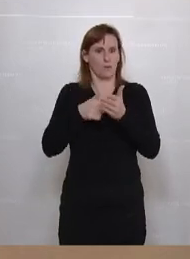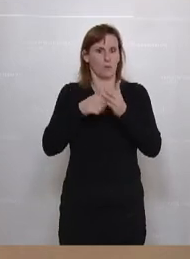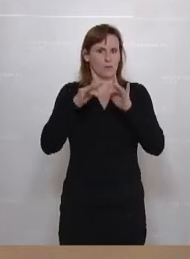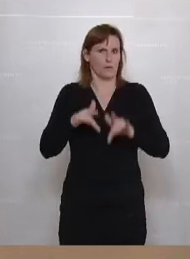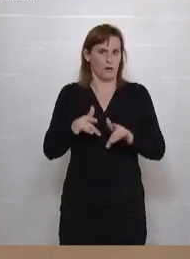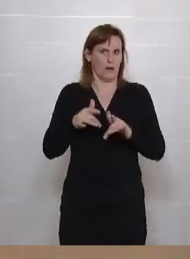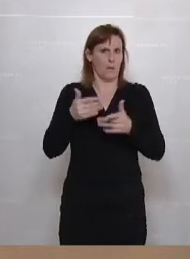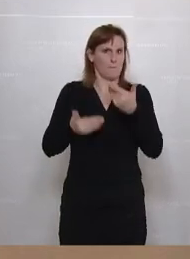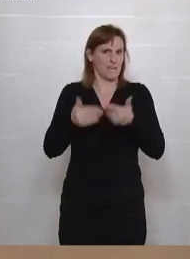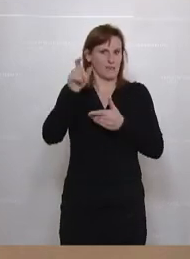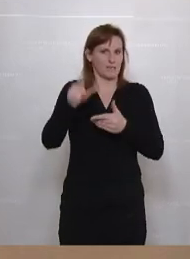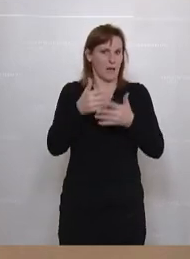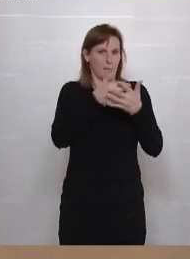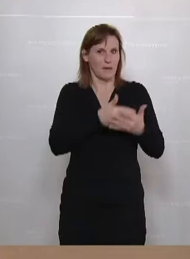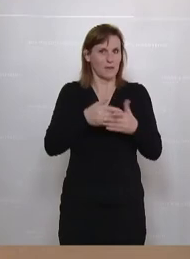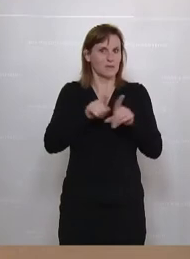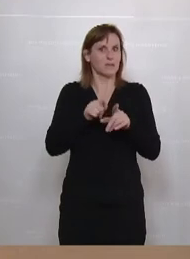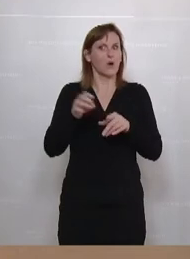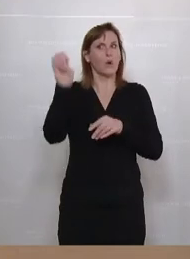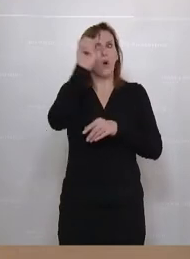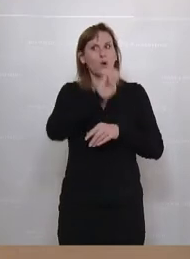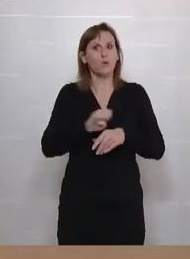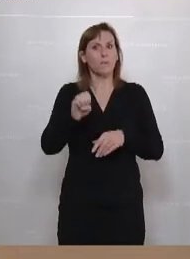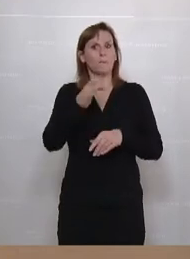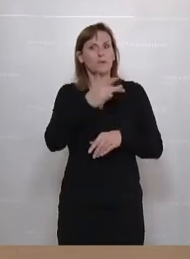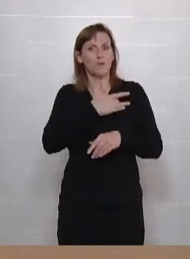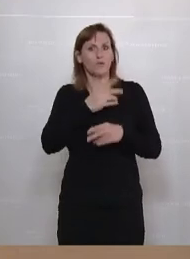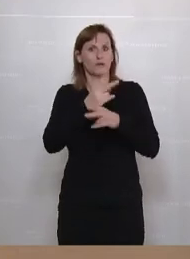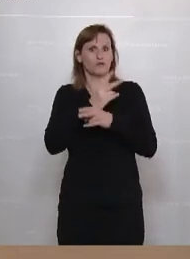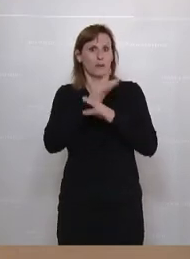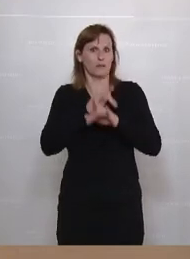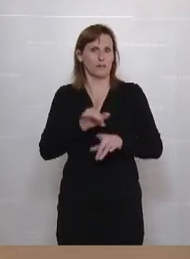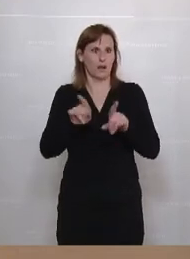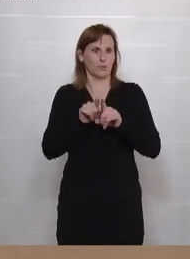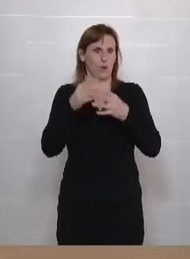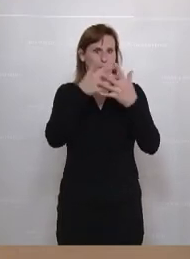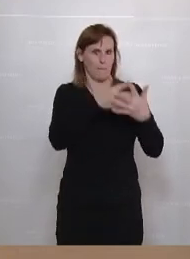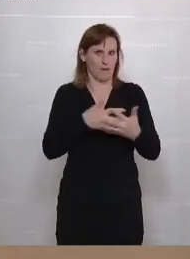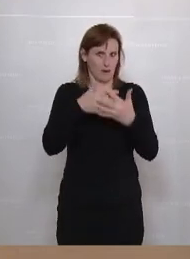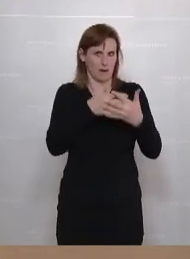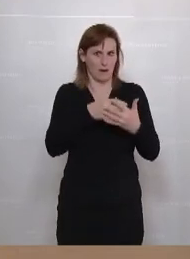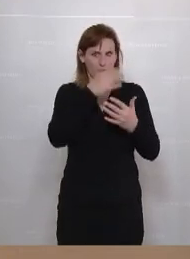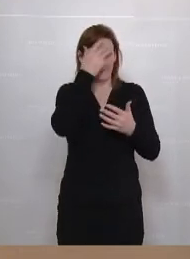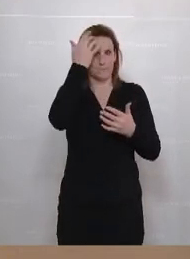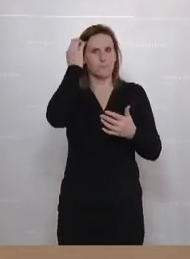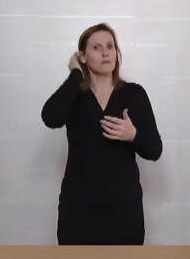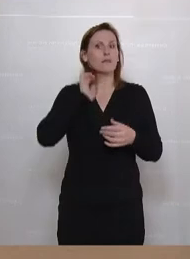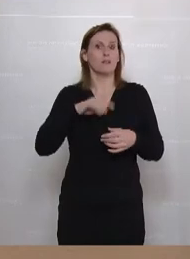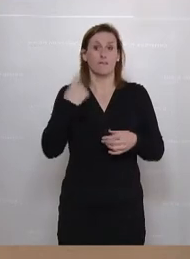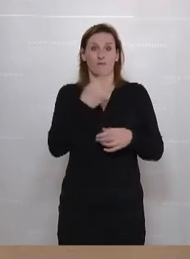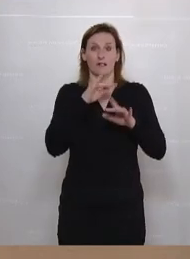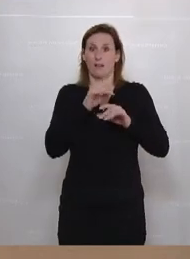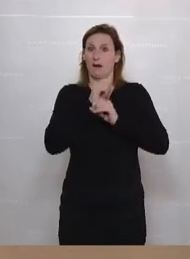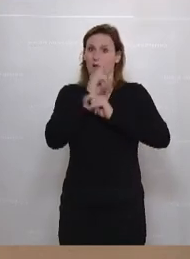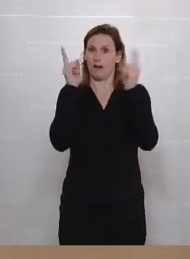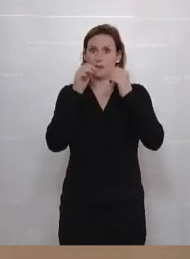Frage zwischen Europa oder den betroffenen europäischen Staaten und den Vereinigten Staaten. Wir haben eine ganz klare Linie. Die extraterritoriale Wirkung